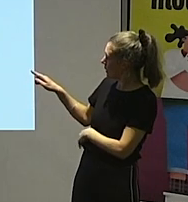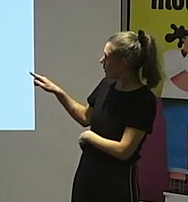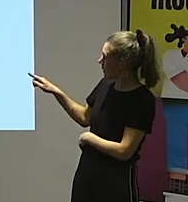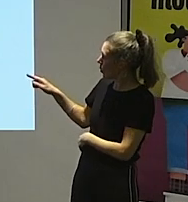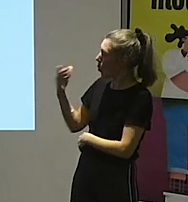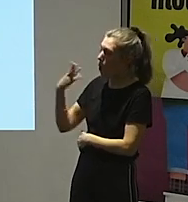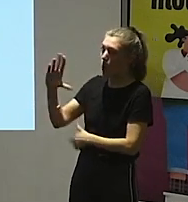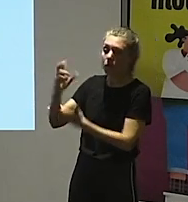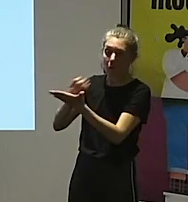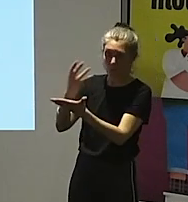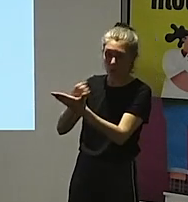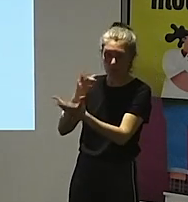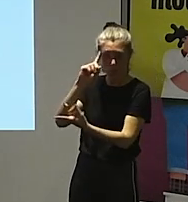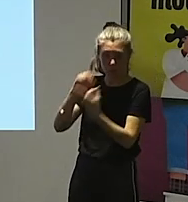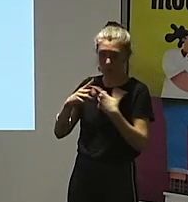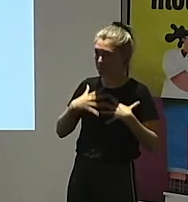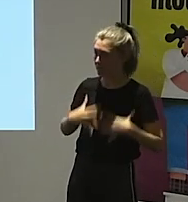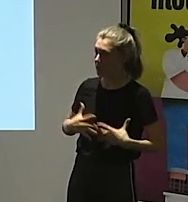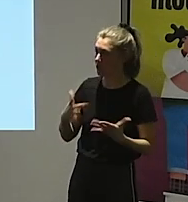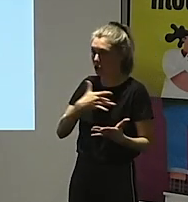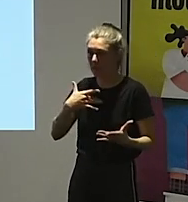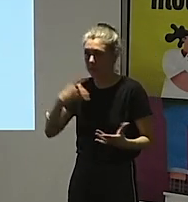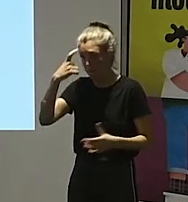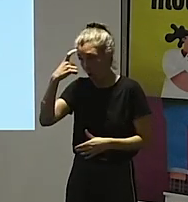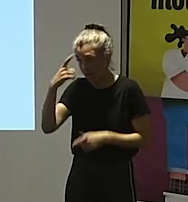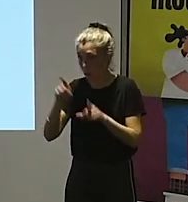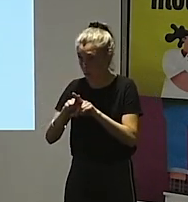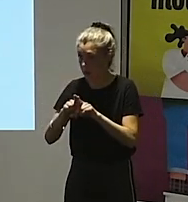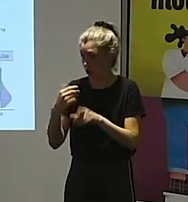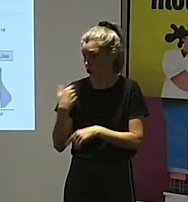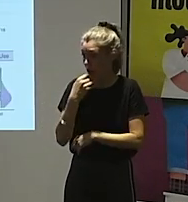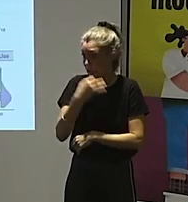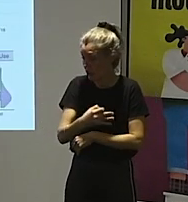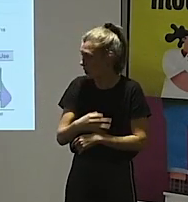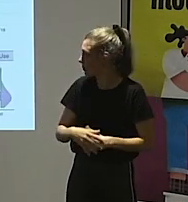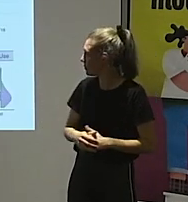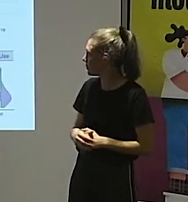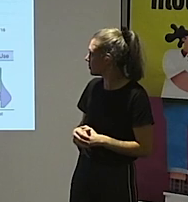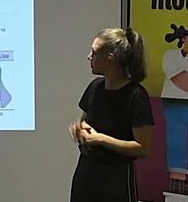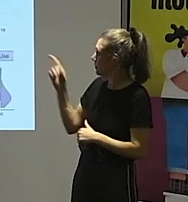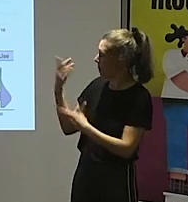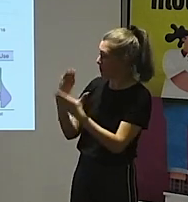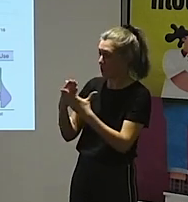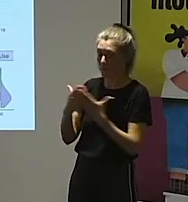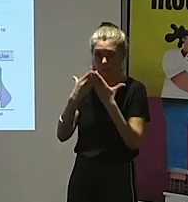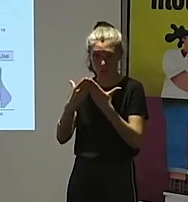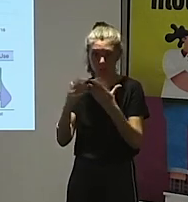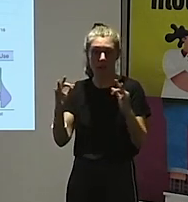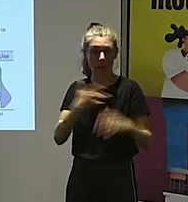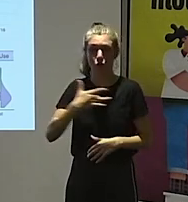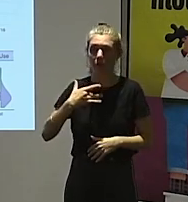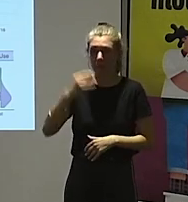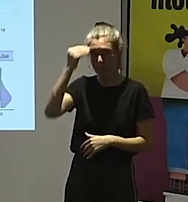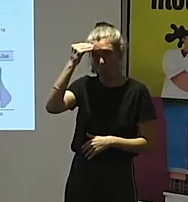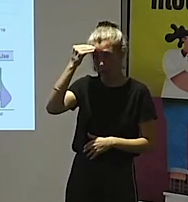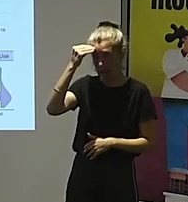d'autres indicateurs de santé physique, mais aussi de santé mentale, comme je viens de le dire. C'est ce que démontre aussi cette étude. Quand vous regardez l'effet